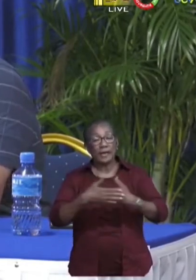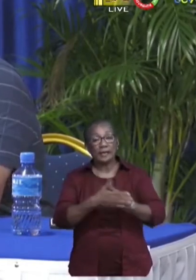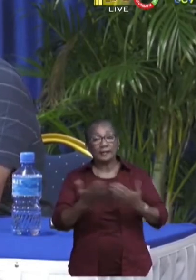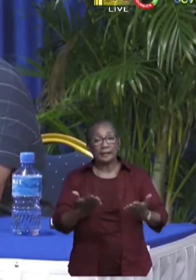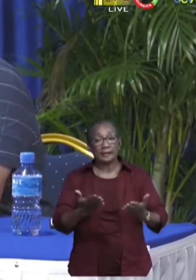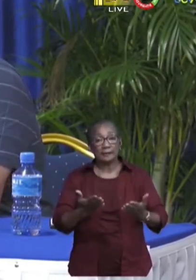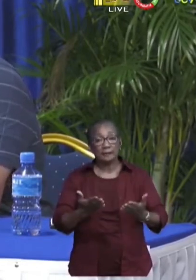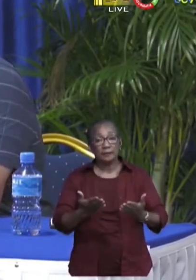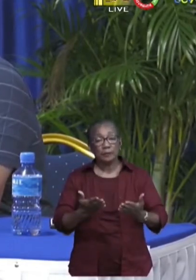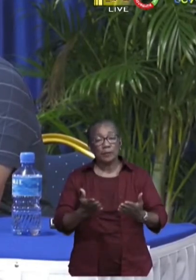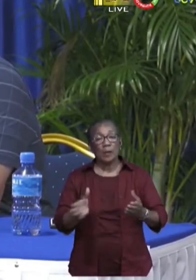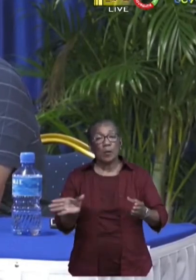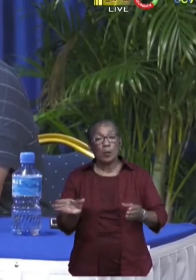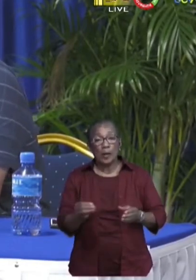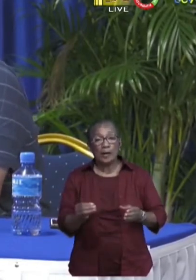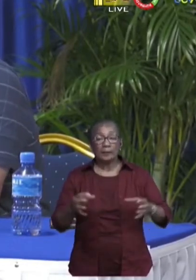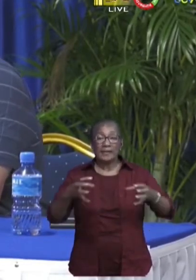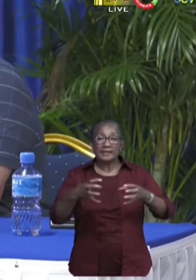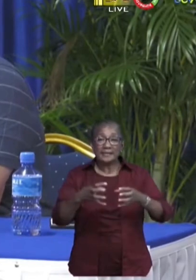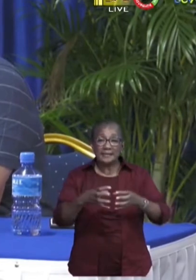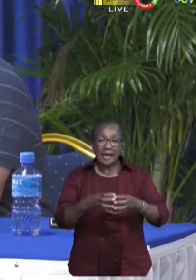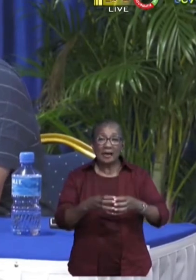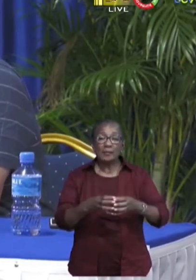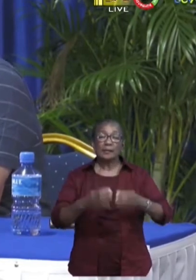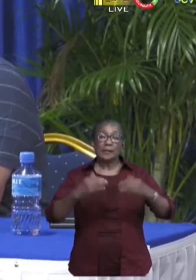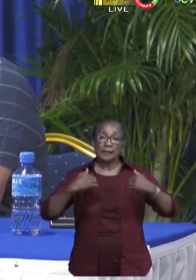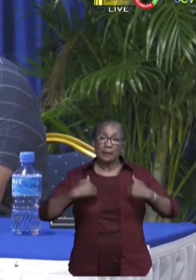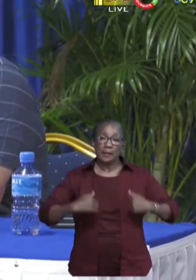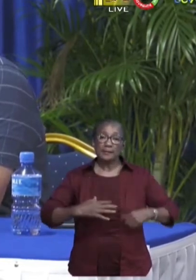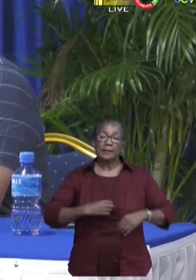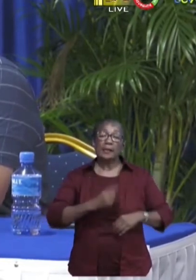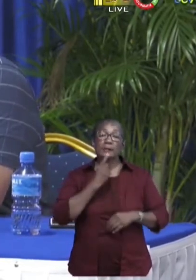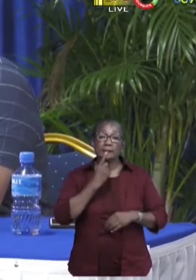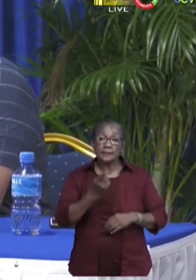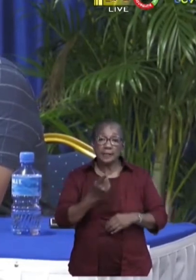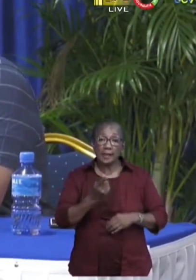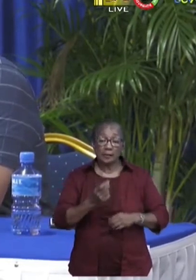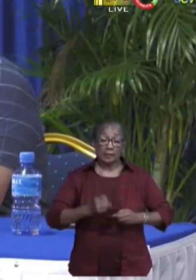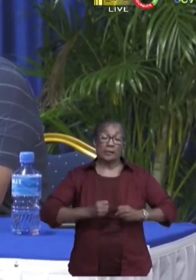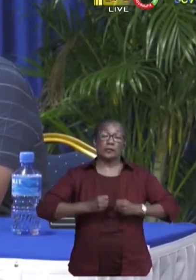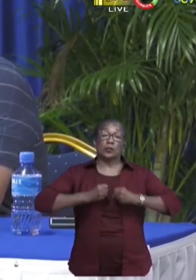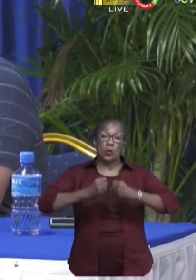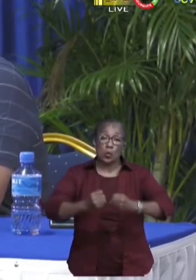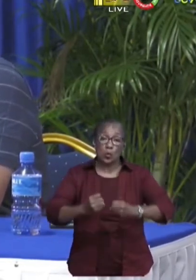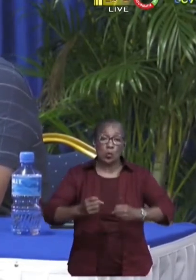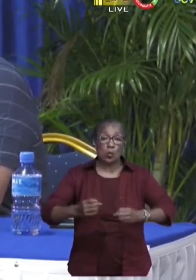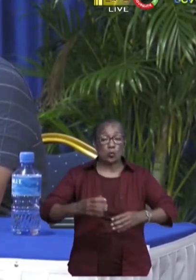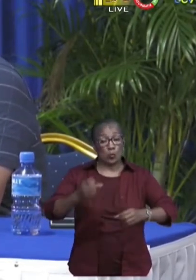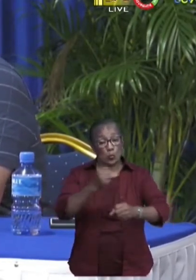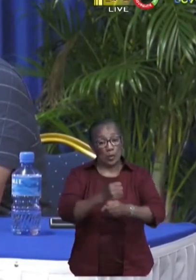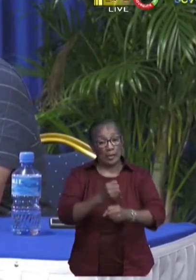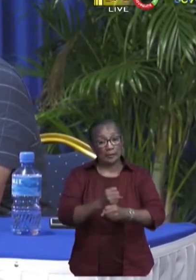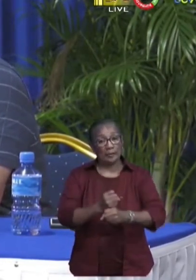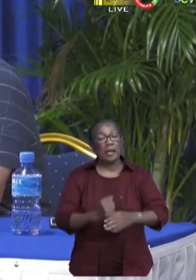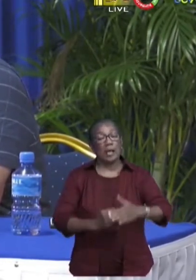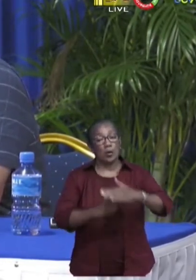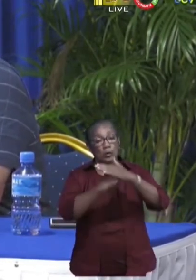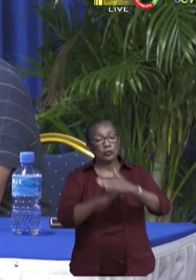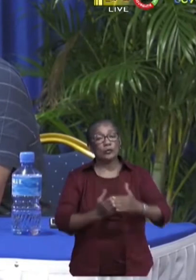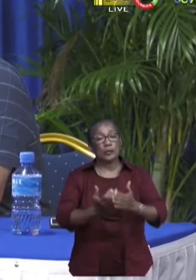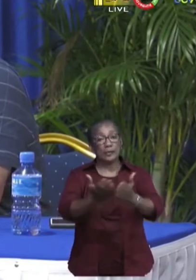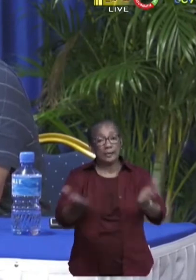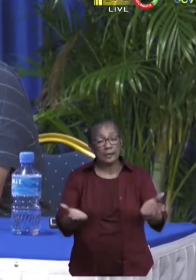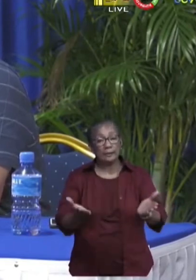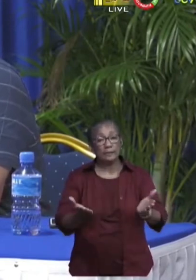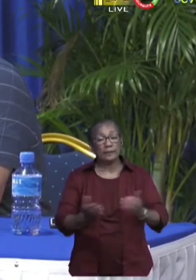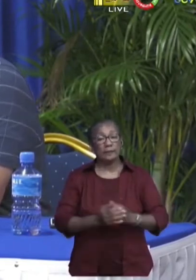vraagt, waarbij samen de mensen hebben aangegeven dat wij ervoor gaan en zij alle ondersteuning zullen verlenen aan ons.